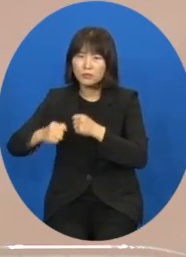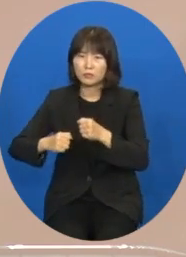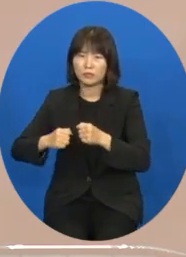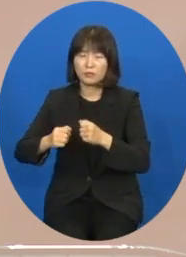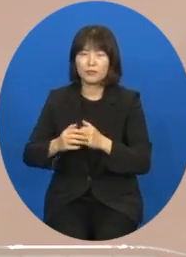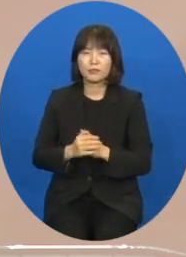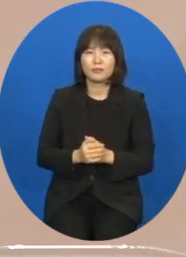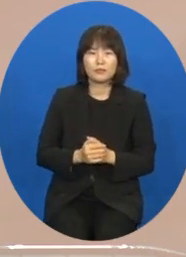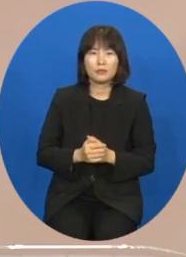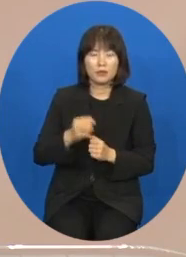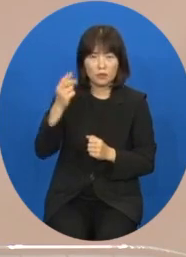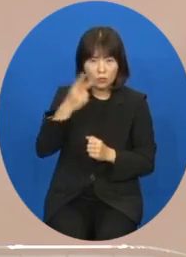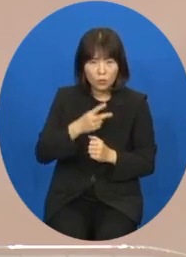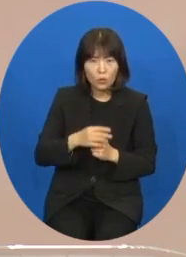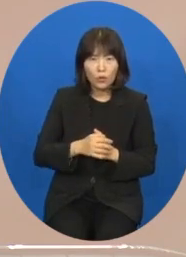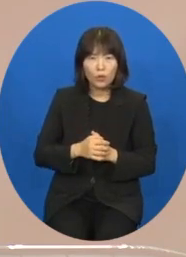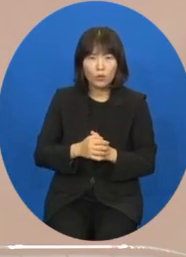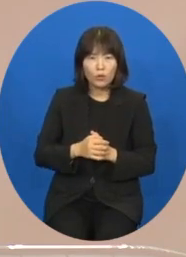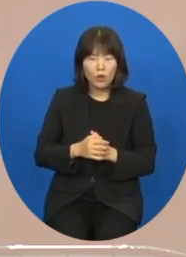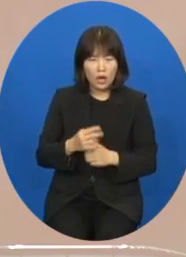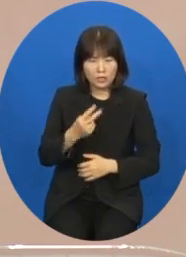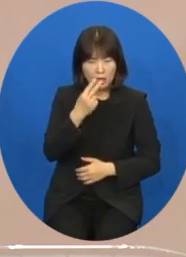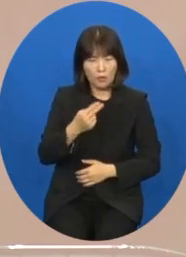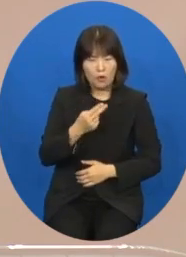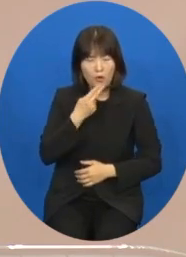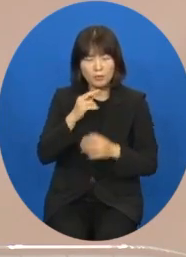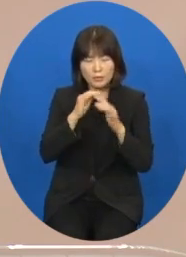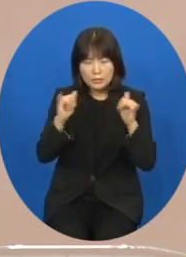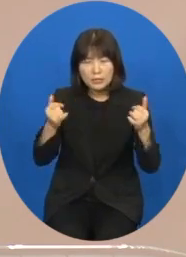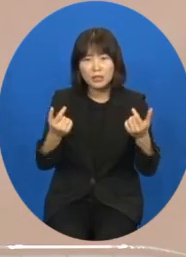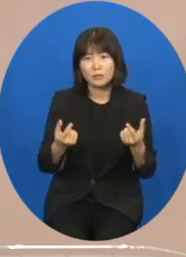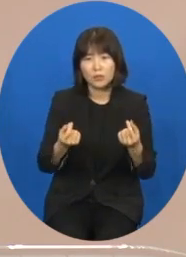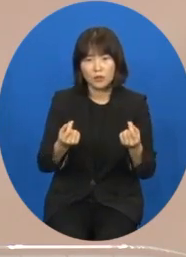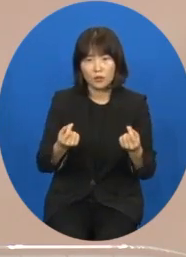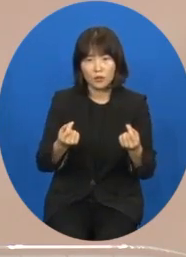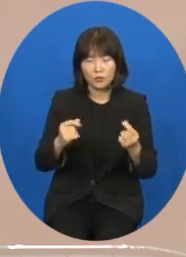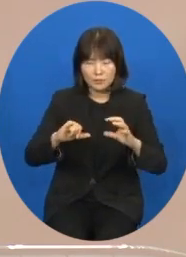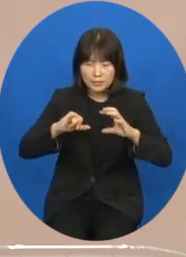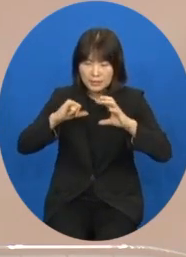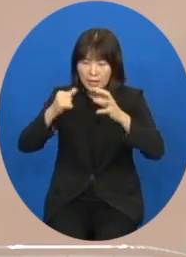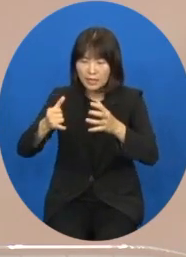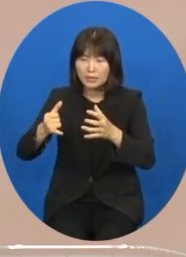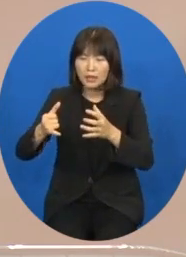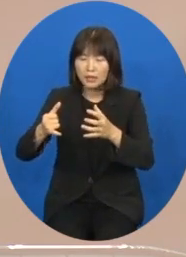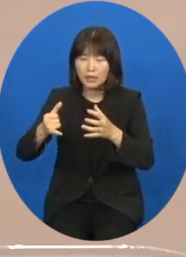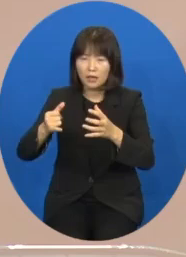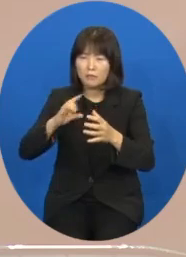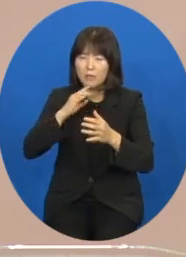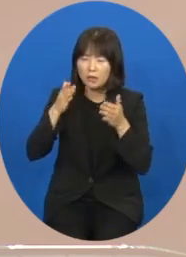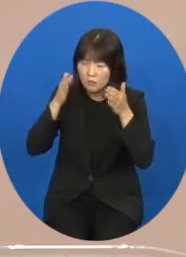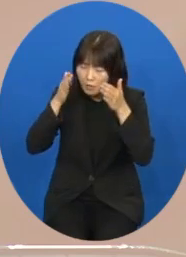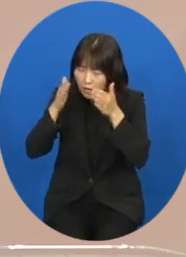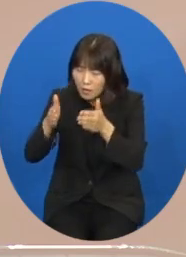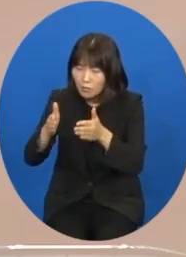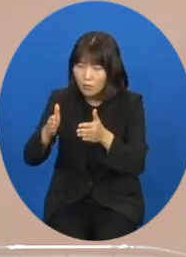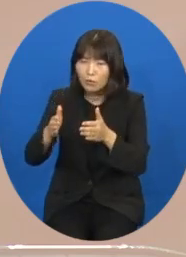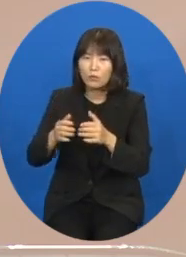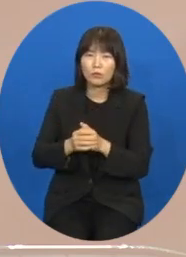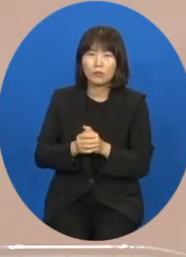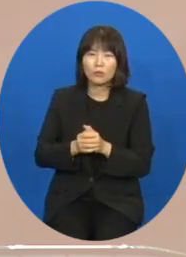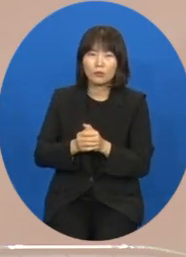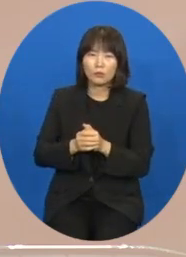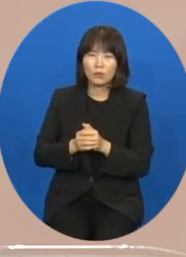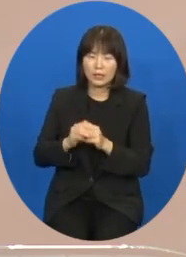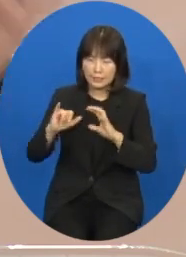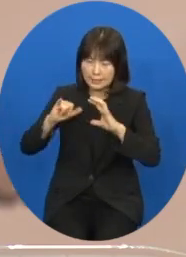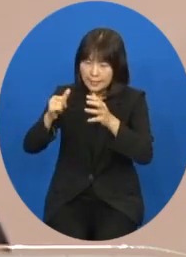그리고 전혀 생명이 없는 사람처럼 세상 사람처럼 세상만 바라보고 세상만 바라고